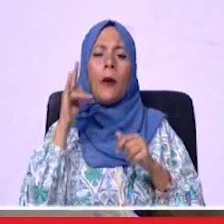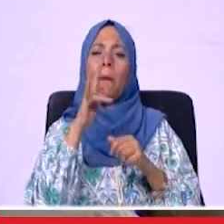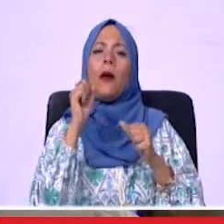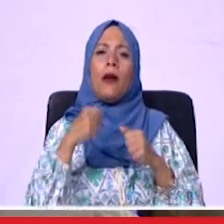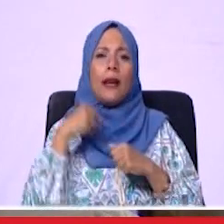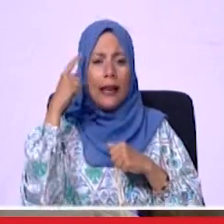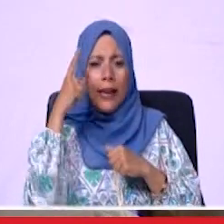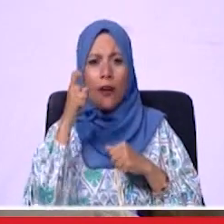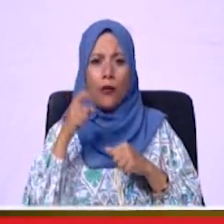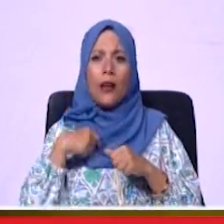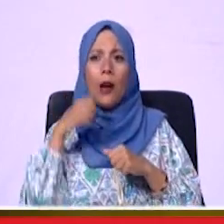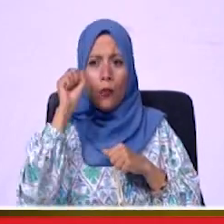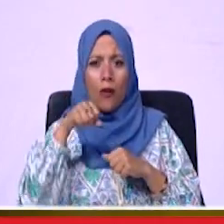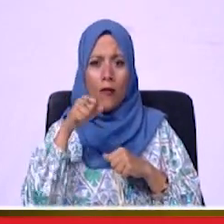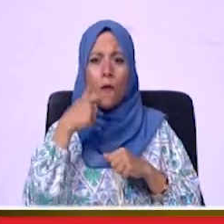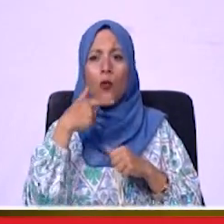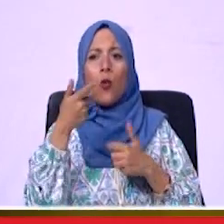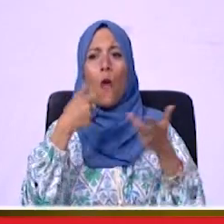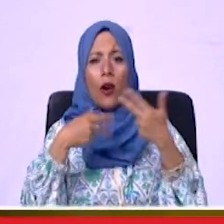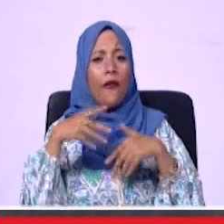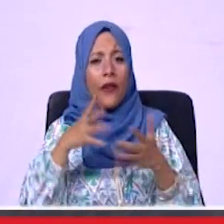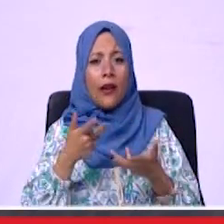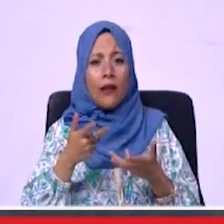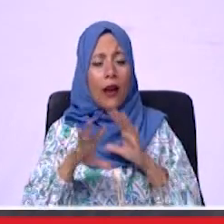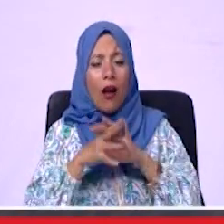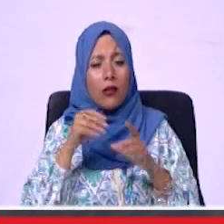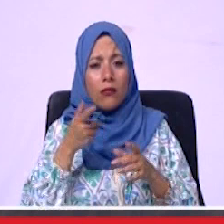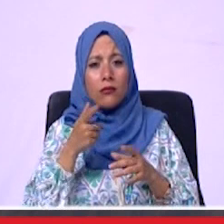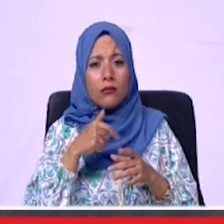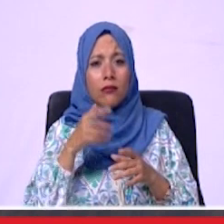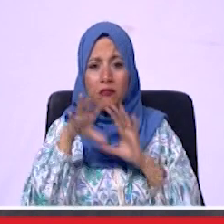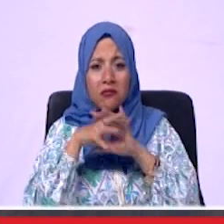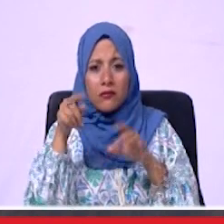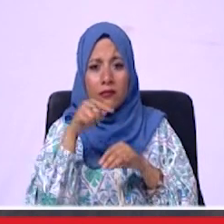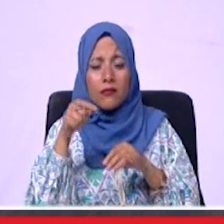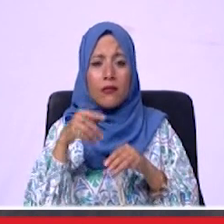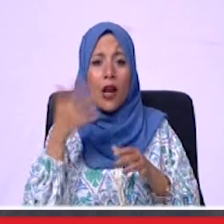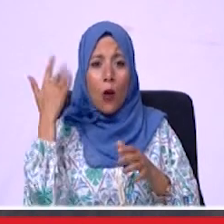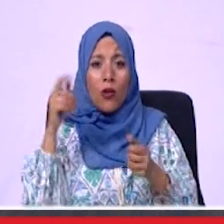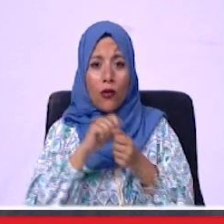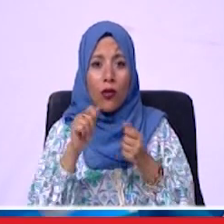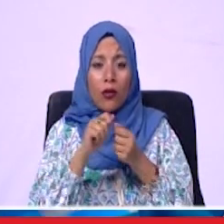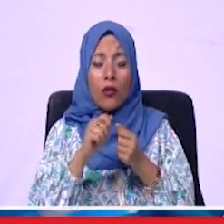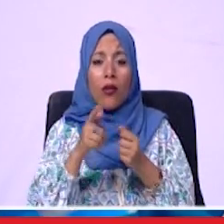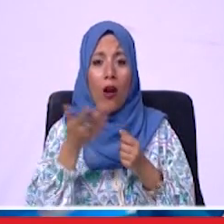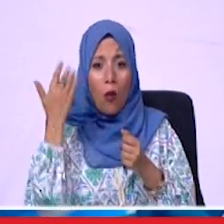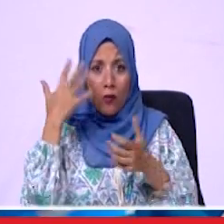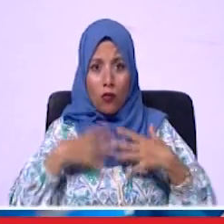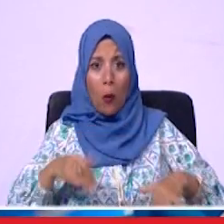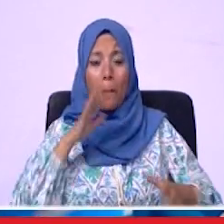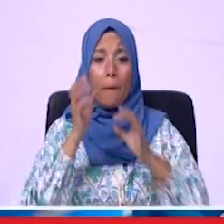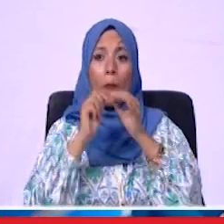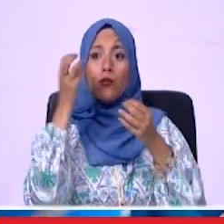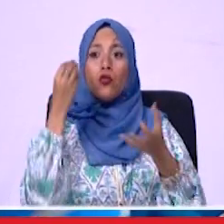يكرمه يعني. أيوة. انت ايه اللي حصل لك احكي لي؟ اللي حصل لي الحريقه. اللي حصل لي ان